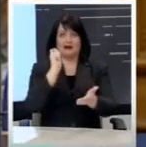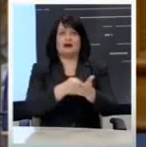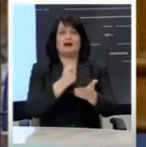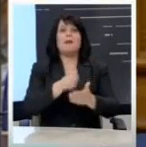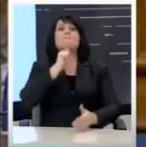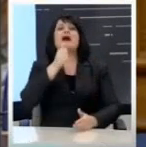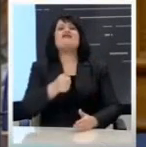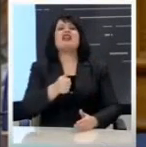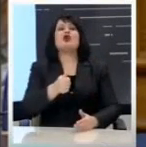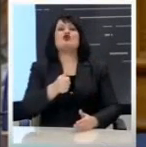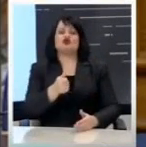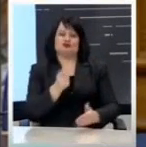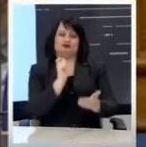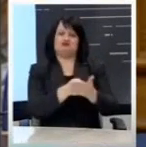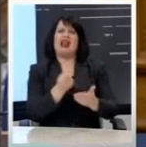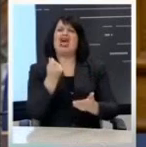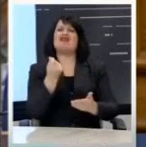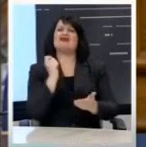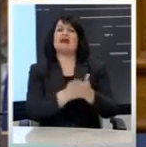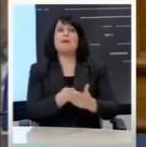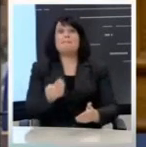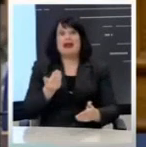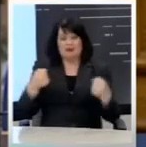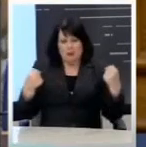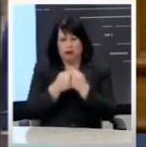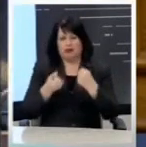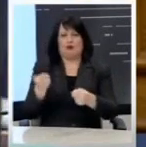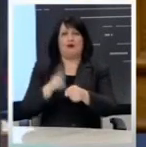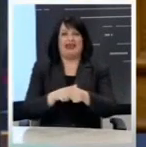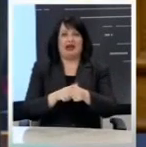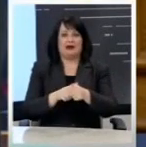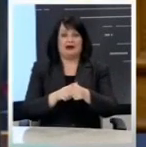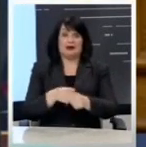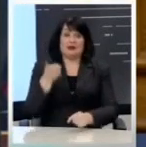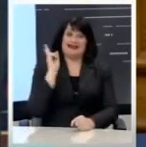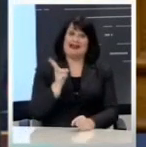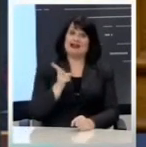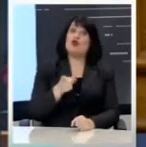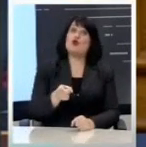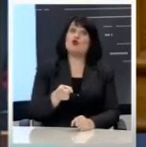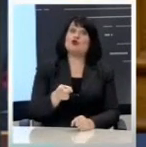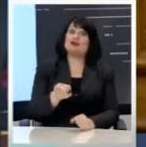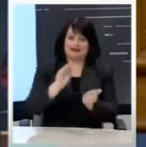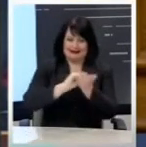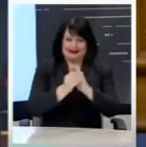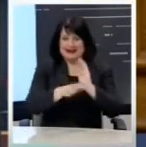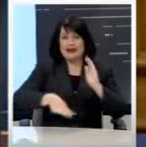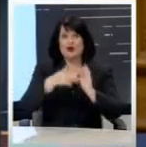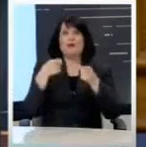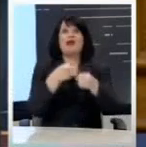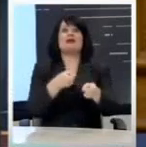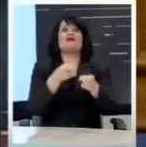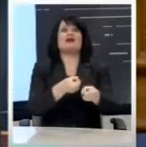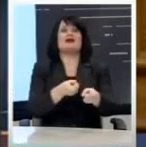Μαυρίκο, ο οποίος πριν τον τραγικό του θάνατο είχε κατηγορηθεί για κύκλωμα εκβιαστών σε